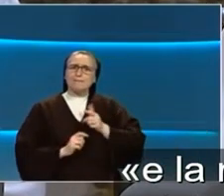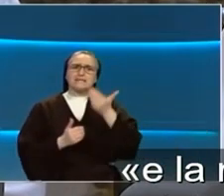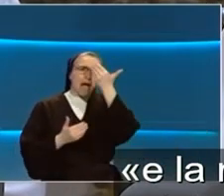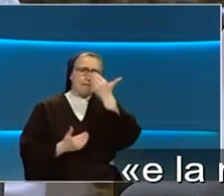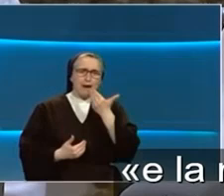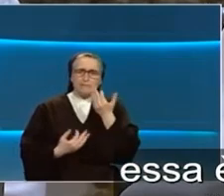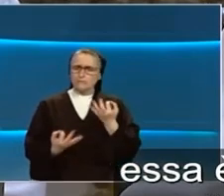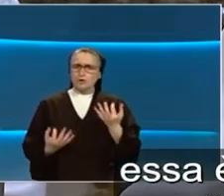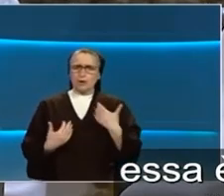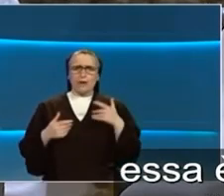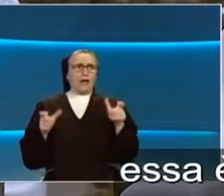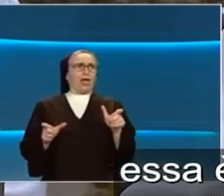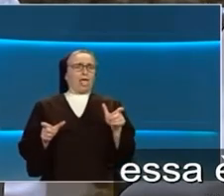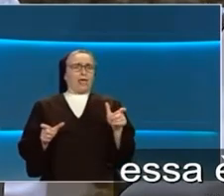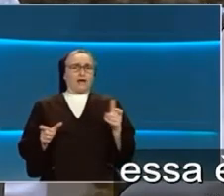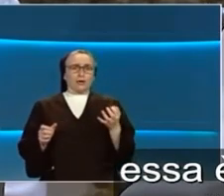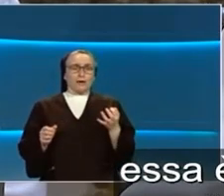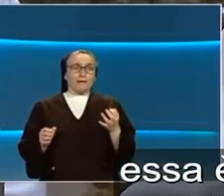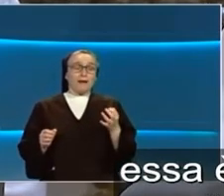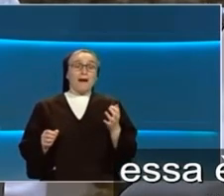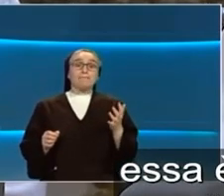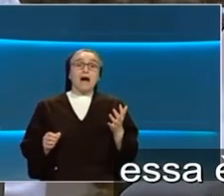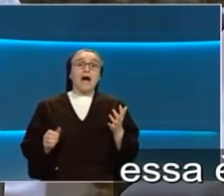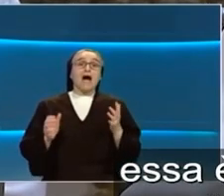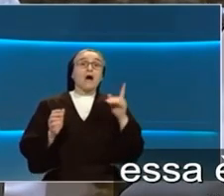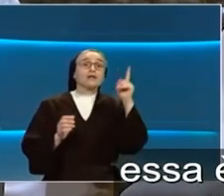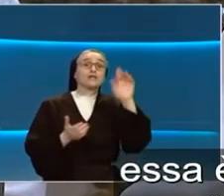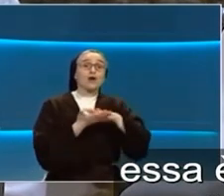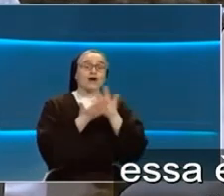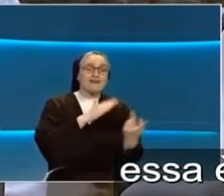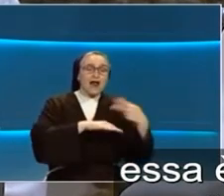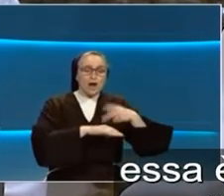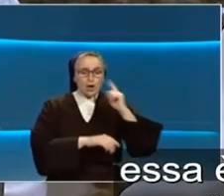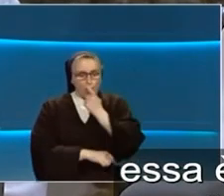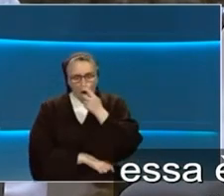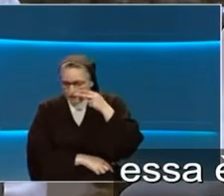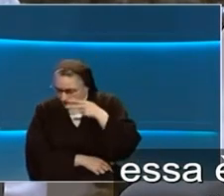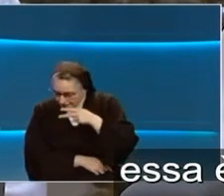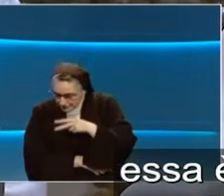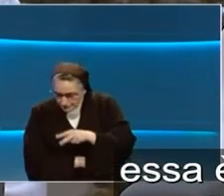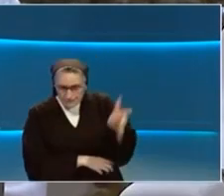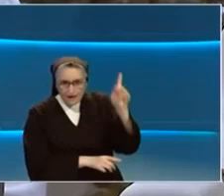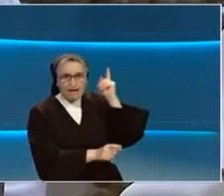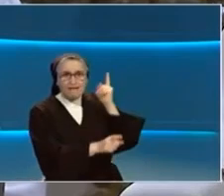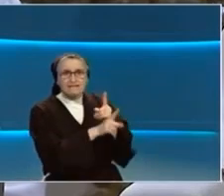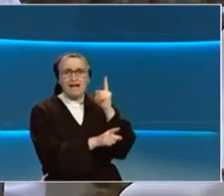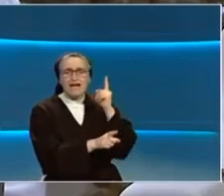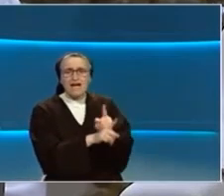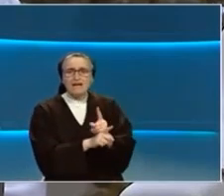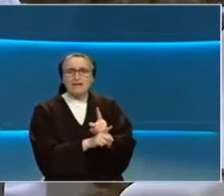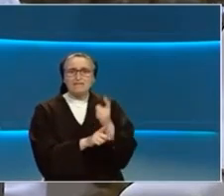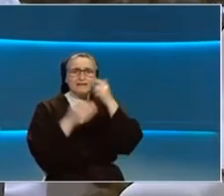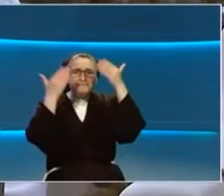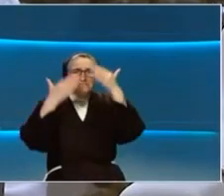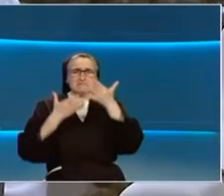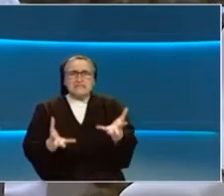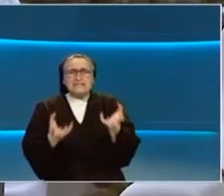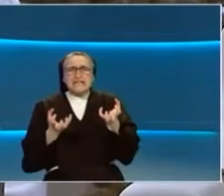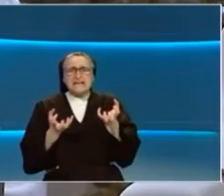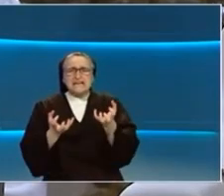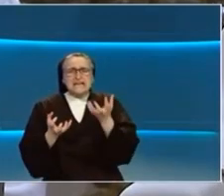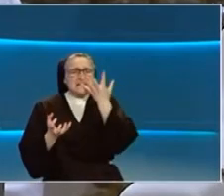우리를 마비시킬 수는 있습니다. 하지만 주님께서 부활하셨습니다. 우리 눈을 들어